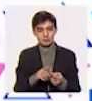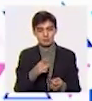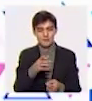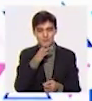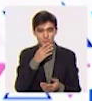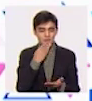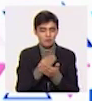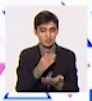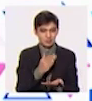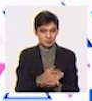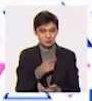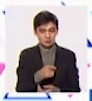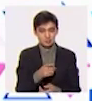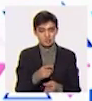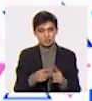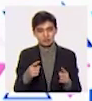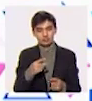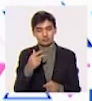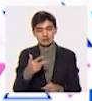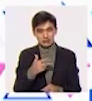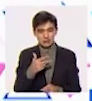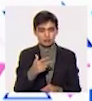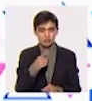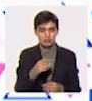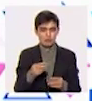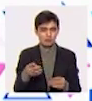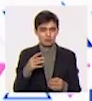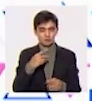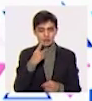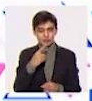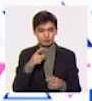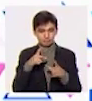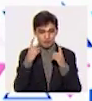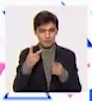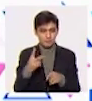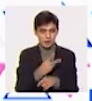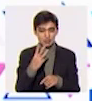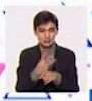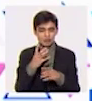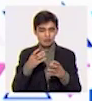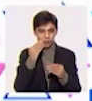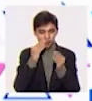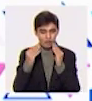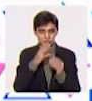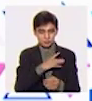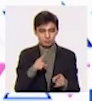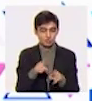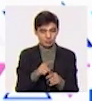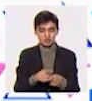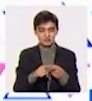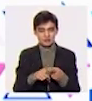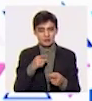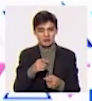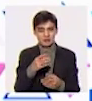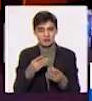уақыты бар. Бұлар қанша 3-4 қабатты болғанымен де, ол сіздің жағы ылғалданғаннан кейін одан вирустың